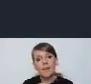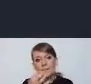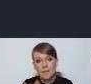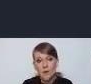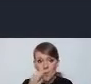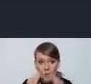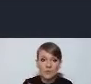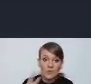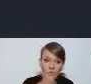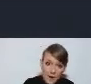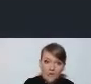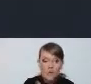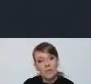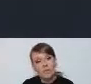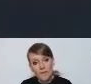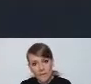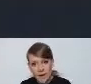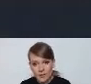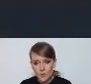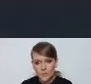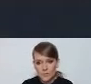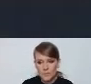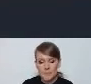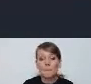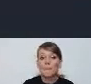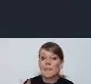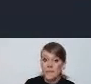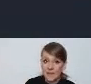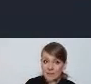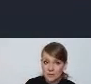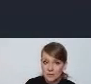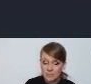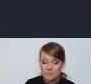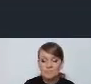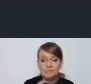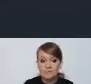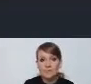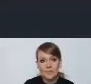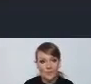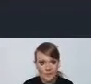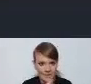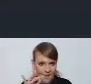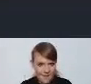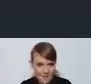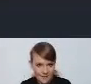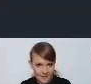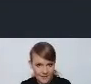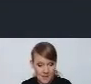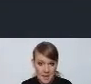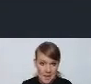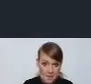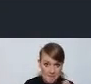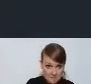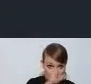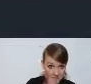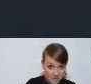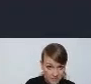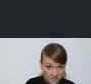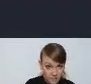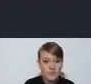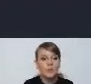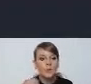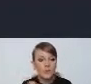czy nie warto. Warto, bo jest to bardziej efektywne. Na ile bardziej efektywne? Jeszcze dwa